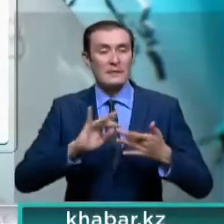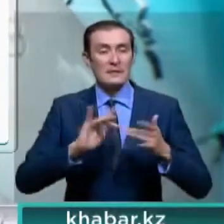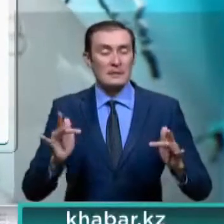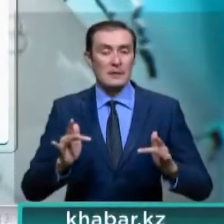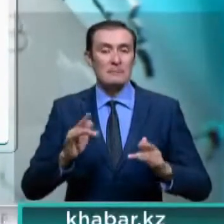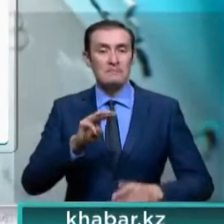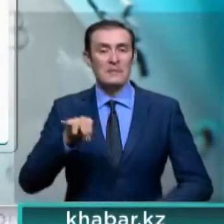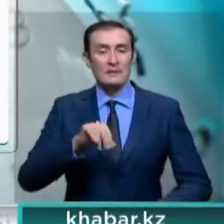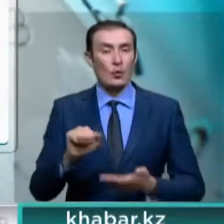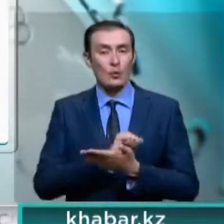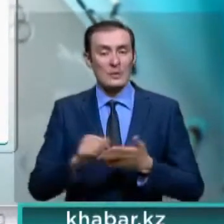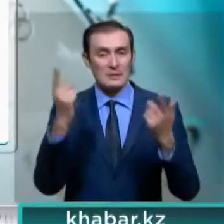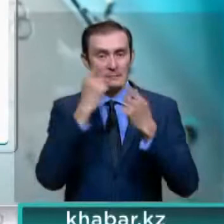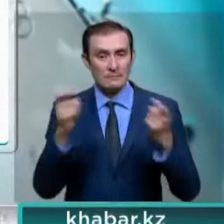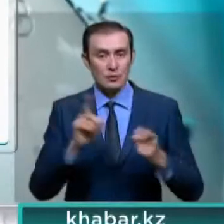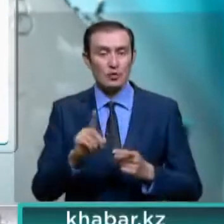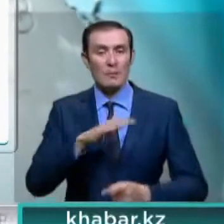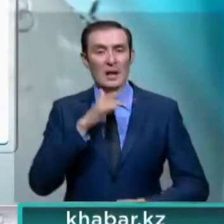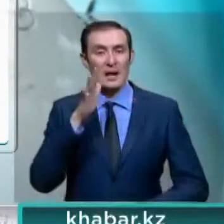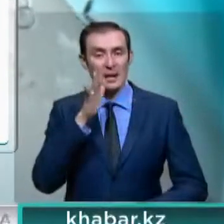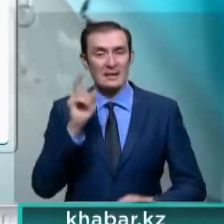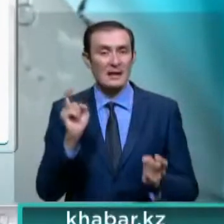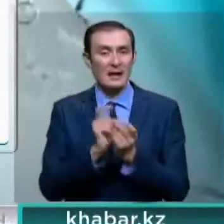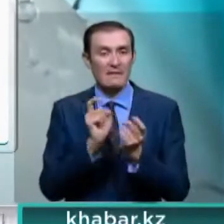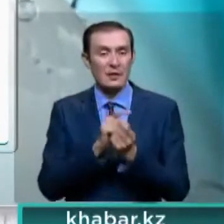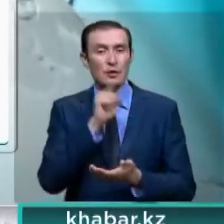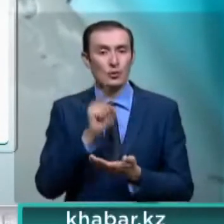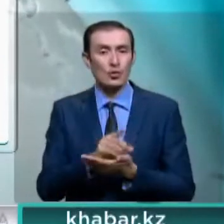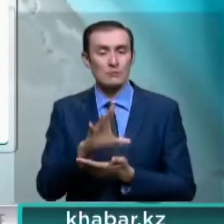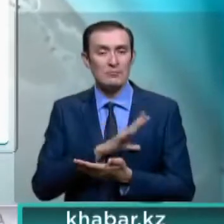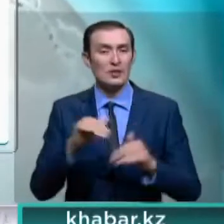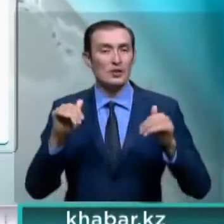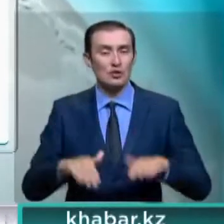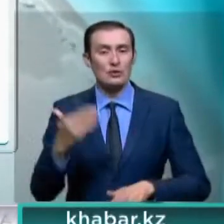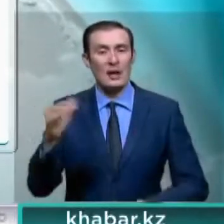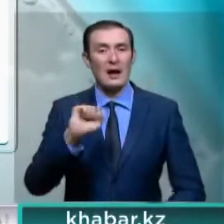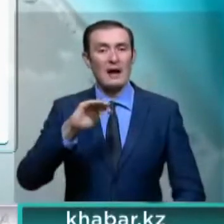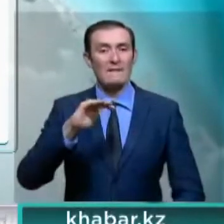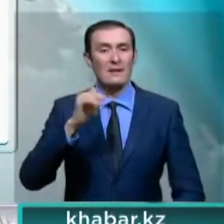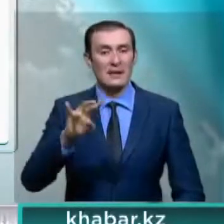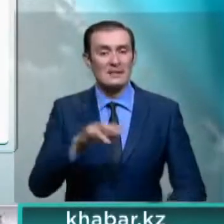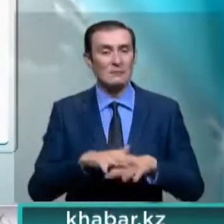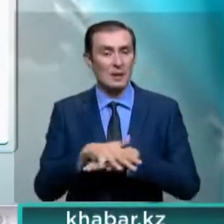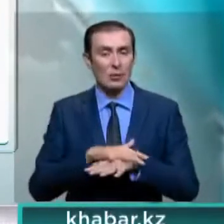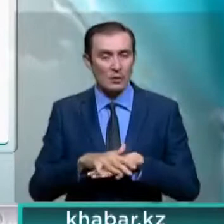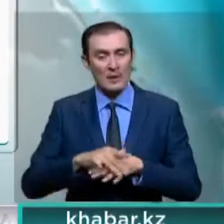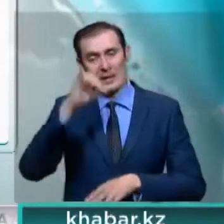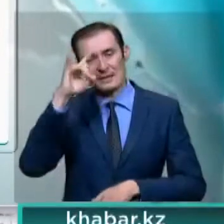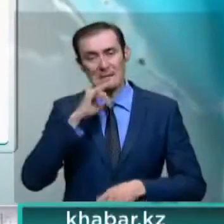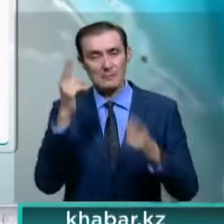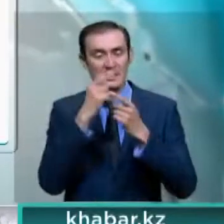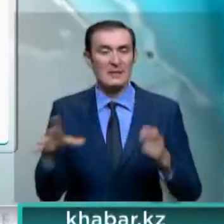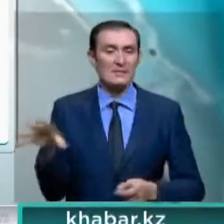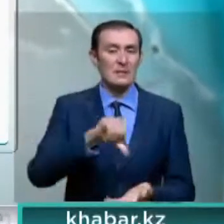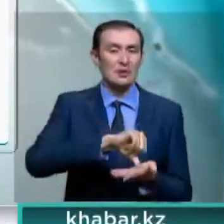МИДа. В документе говорится, что многолетний конфликт должен быть решен самим афганским народом. Казахстан призывает